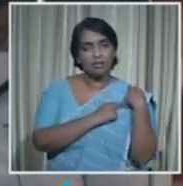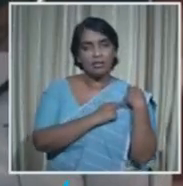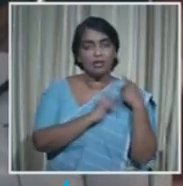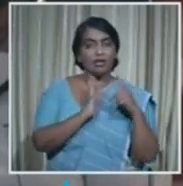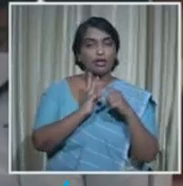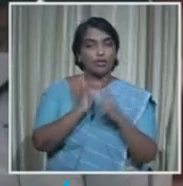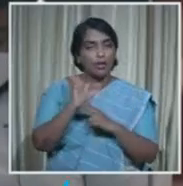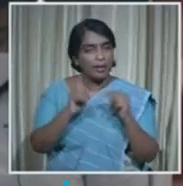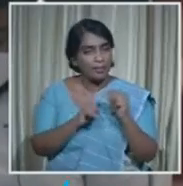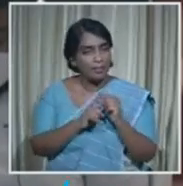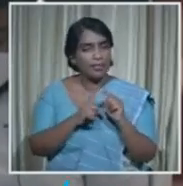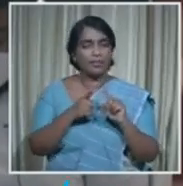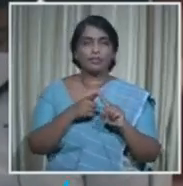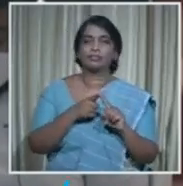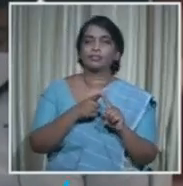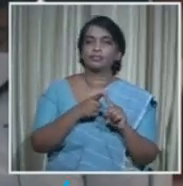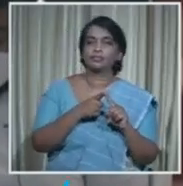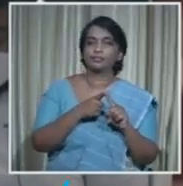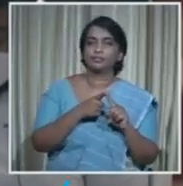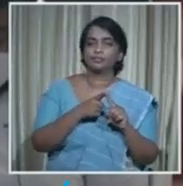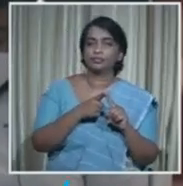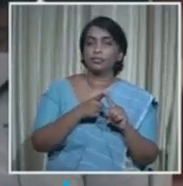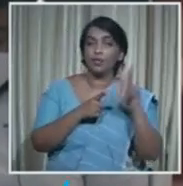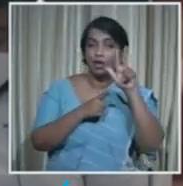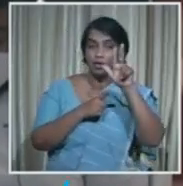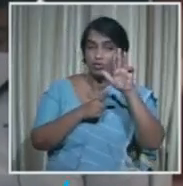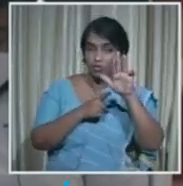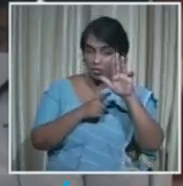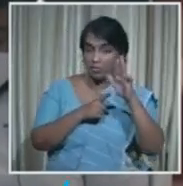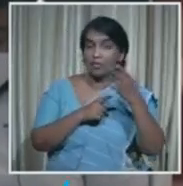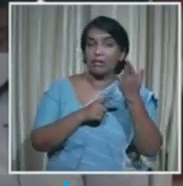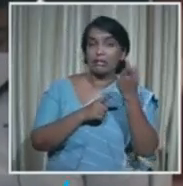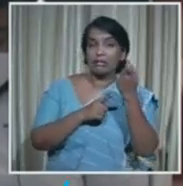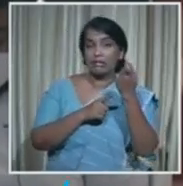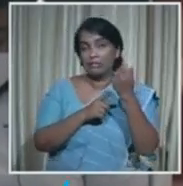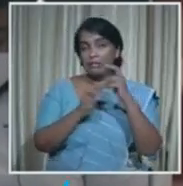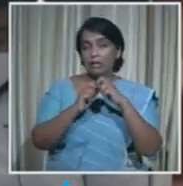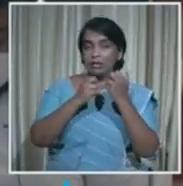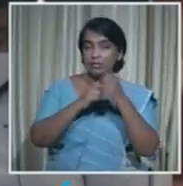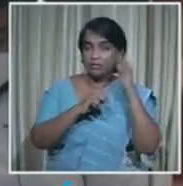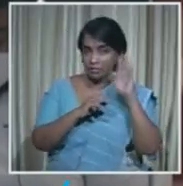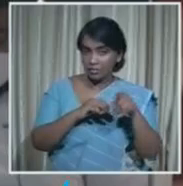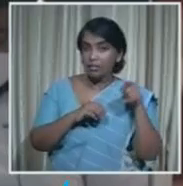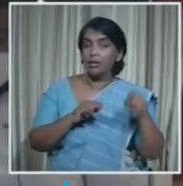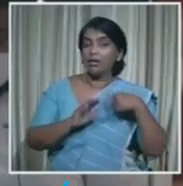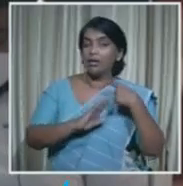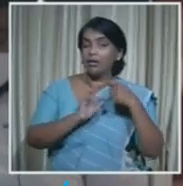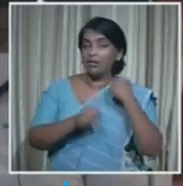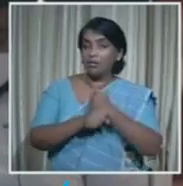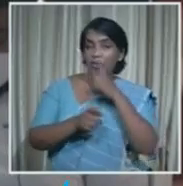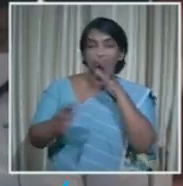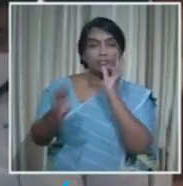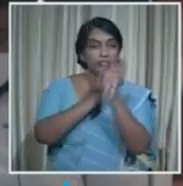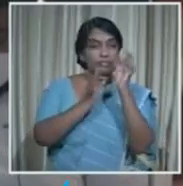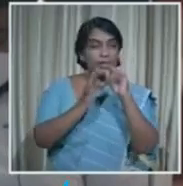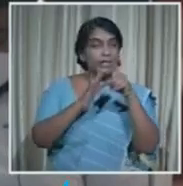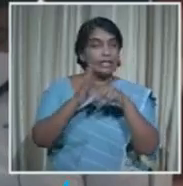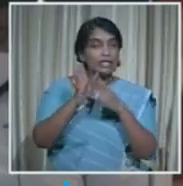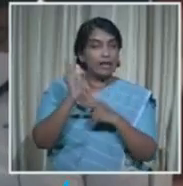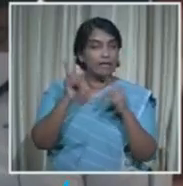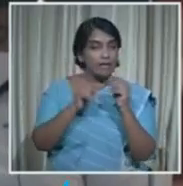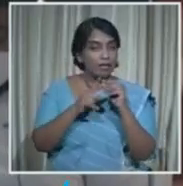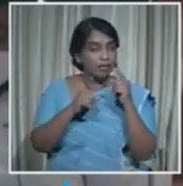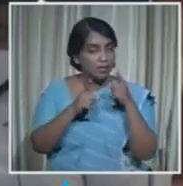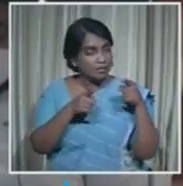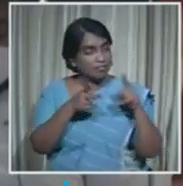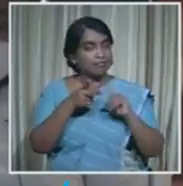jati ke paksa itu agak kianno. Asuna me wicca, artik winasya tekka, merate depal gini bat kerbu, janata abimukti permunat